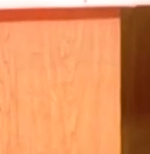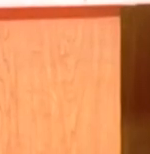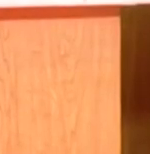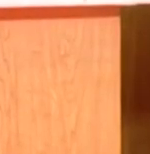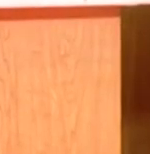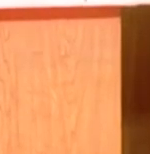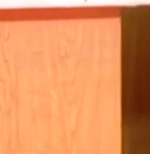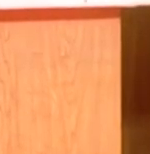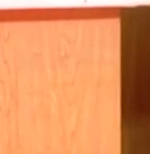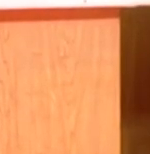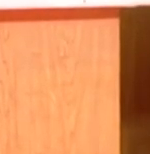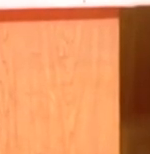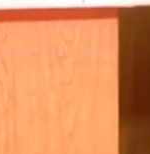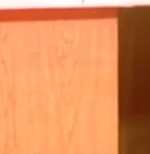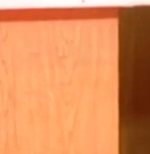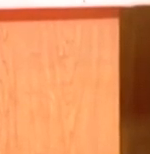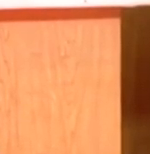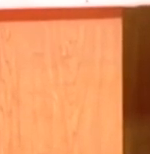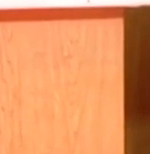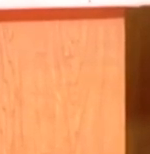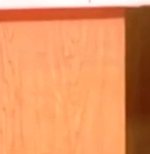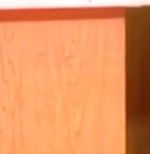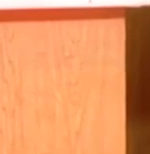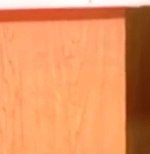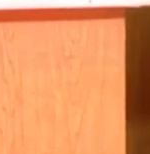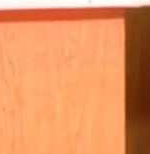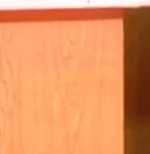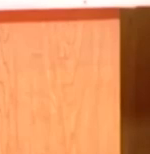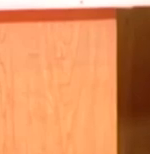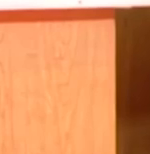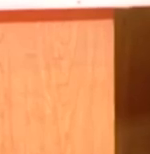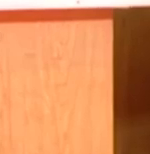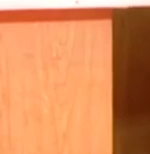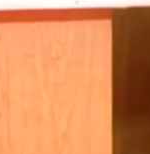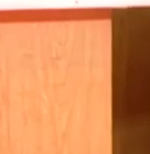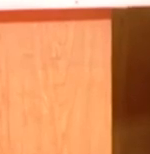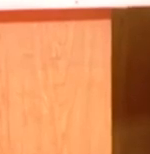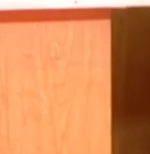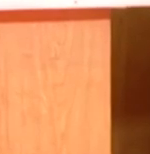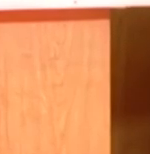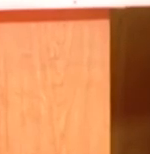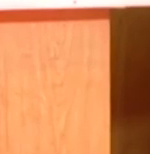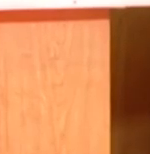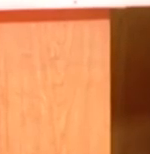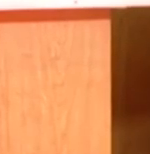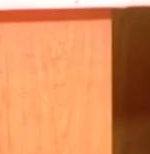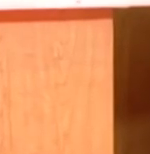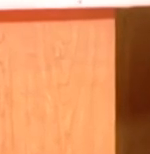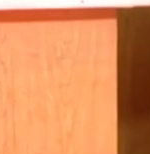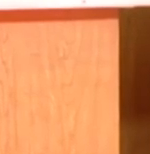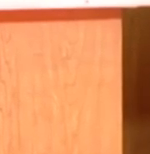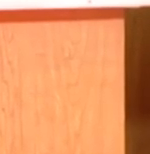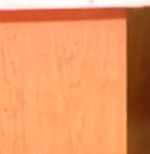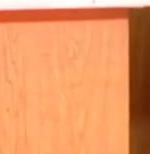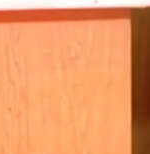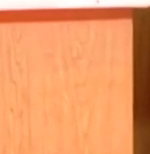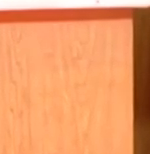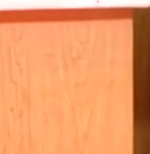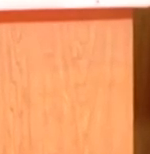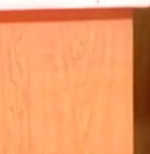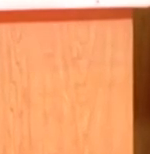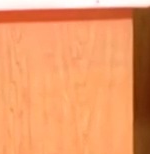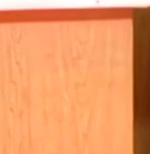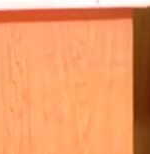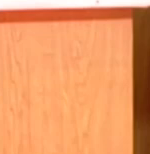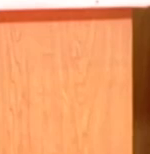ka sa youtube.com/GMA News. I-click lang ang subscribe button. At sa mga kapuso abroad, maaari kaming